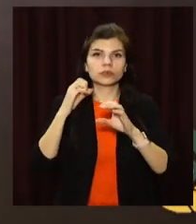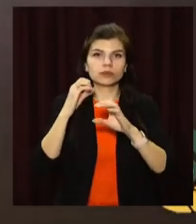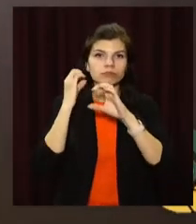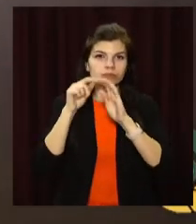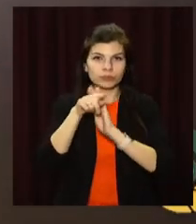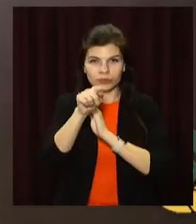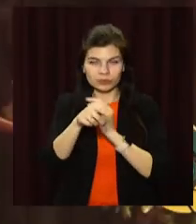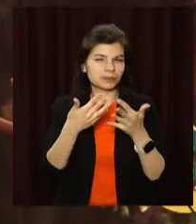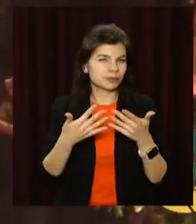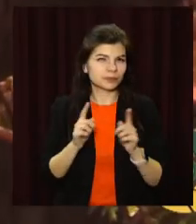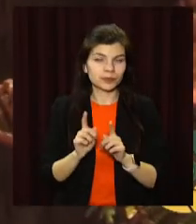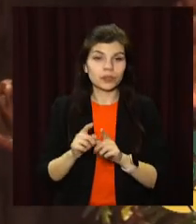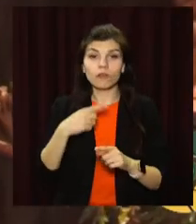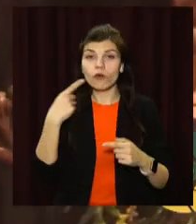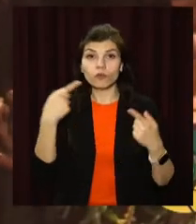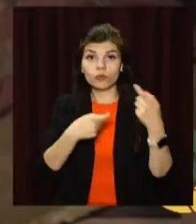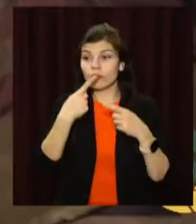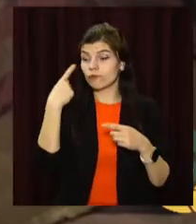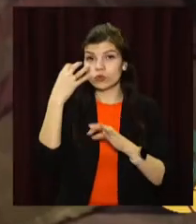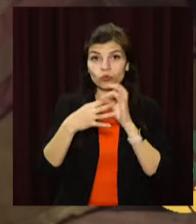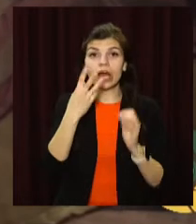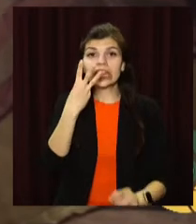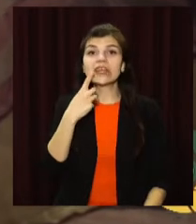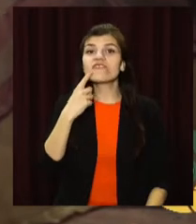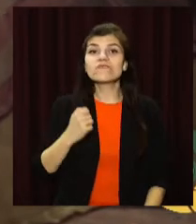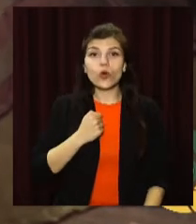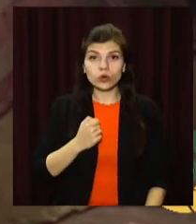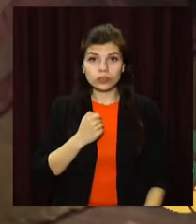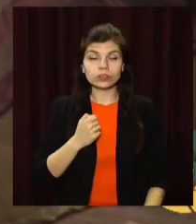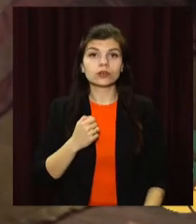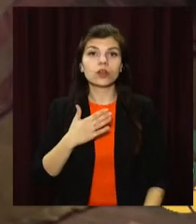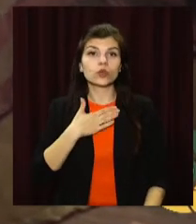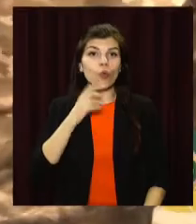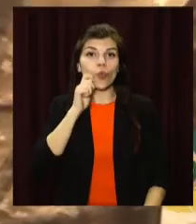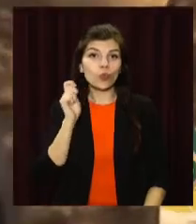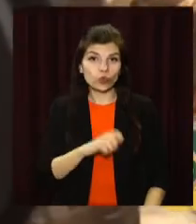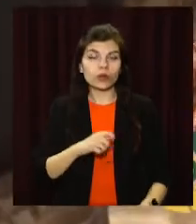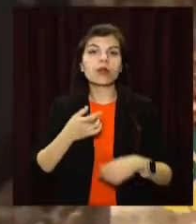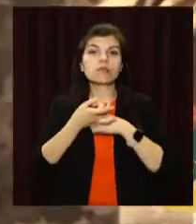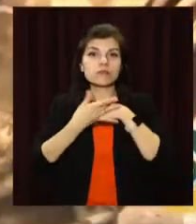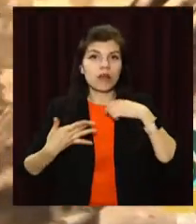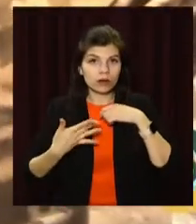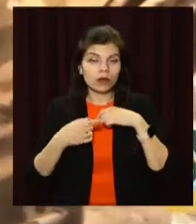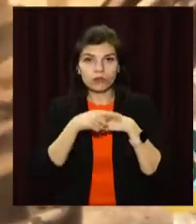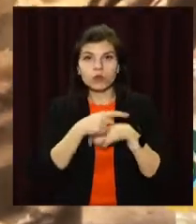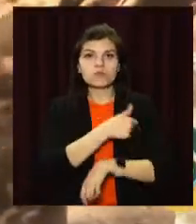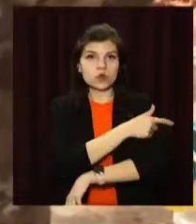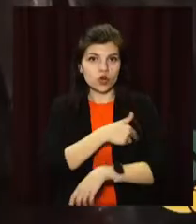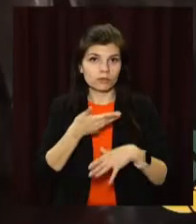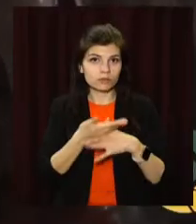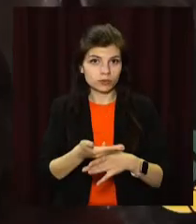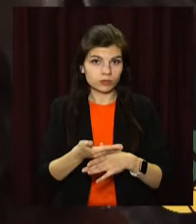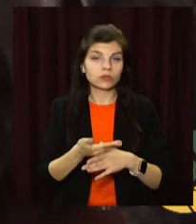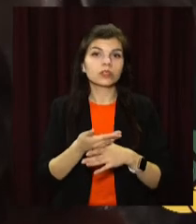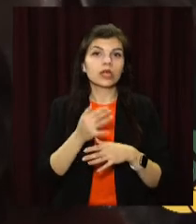зброї. Через ворожі обстріли минулої доби 3 військовослужбовці Збройних сил України отримали поранення, їм надали медичну